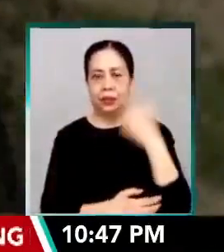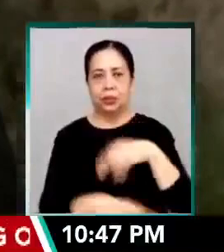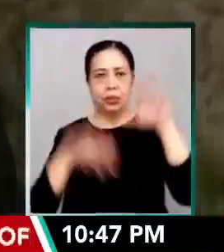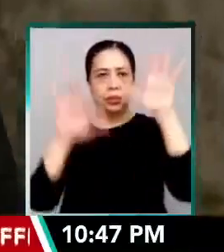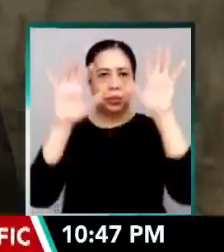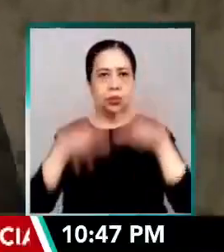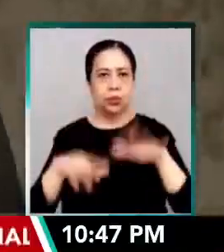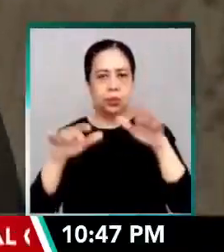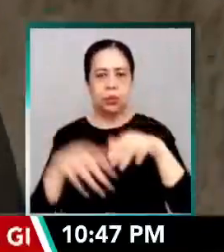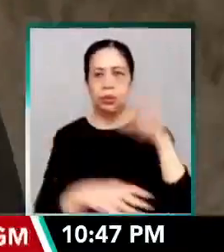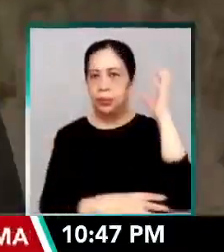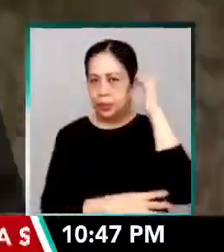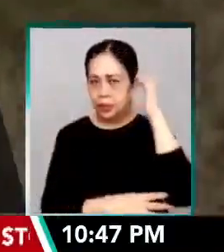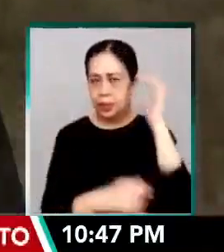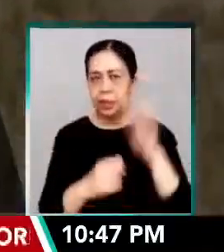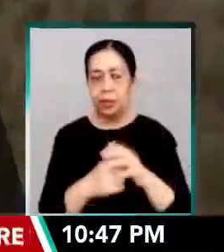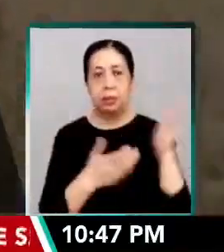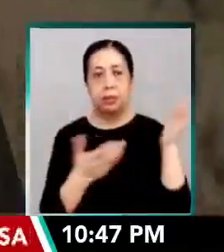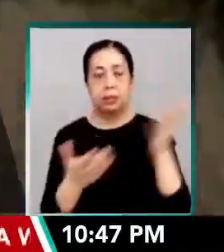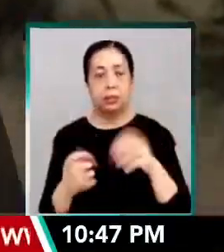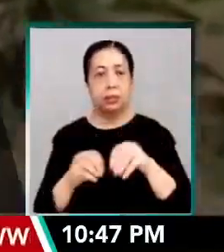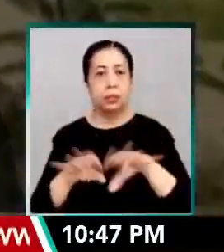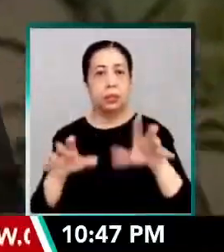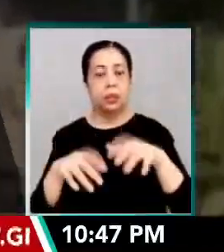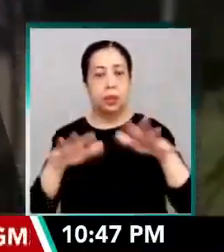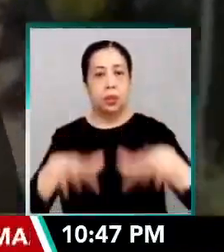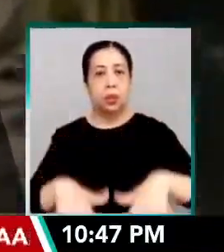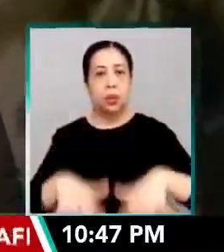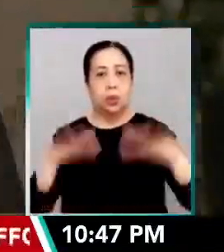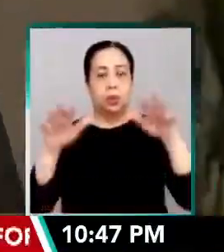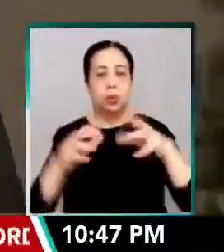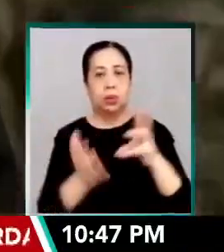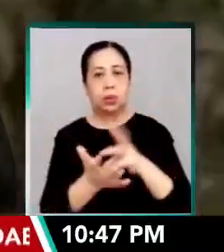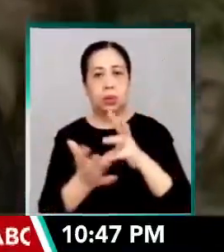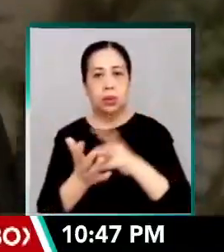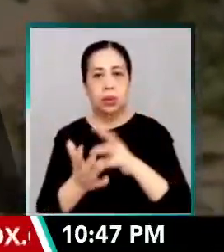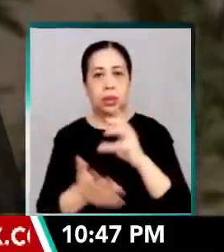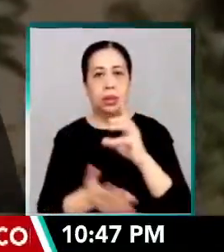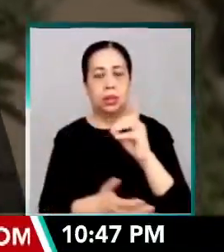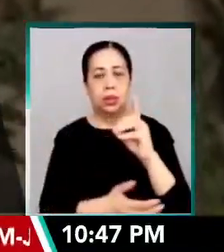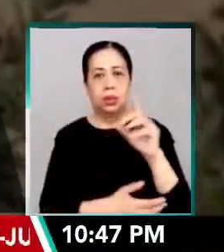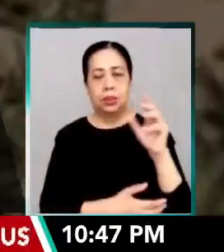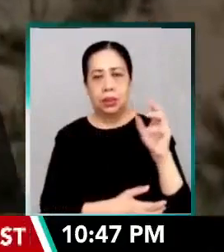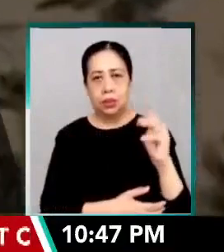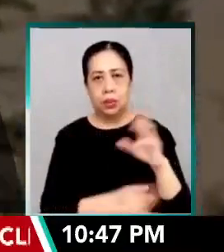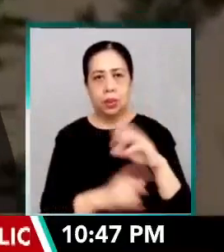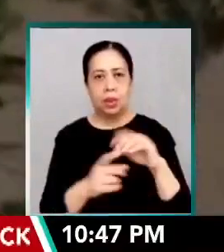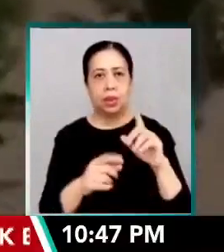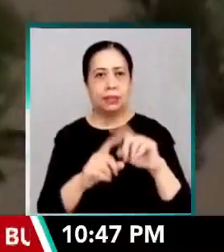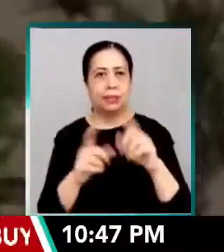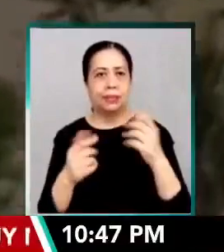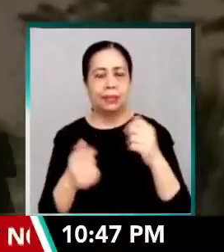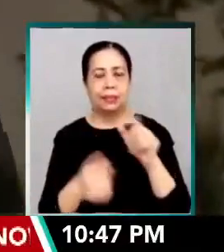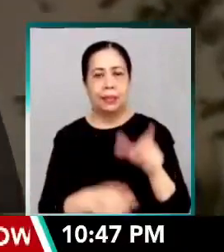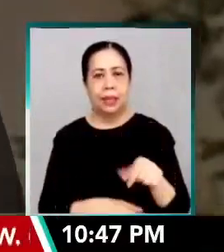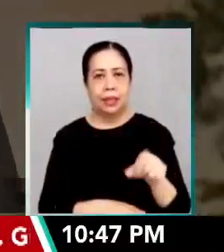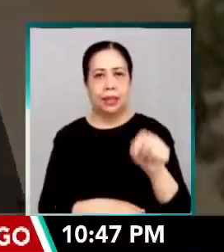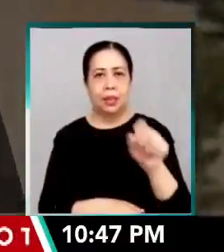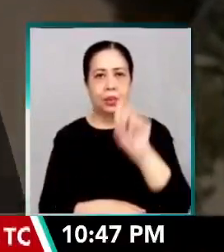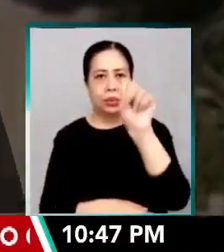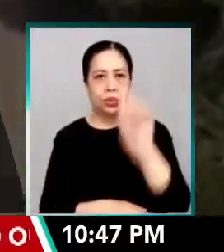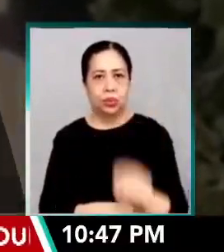Mindanao. Nagdulot yan ng matinding pagbaha sa mga bayan ng Datu Montawal at Pagulangan sa Maguindanao del Sur.